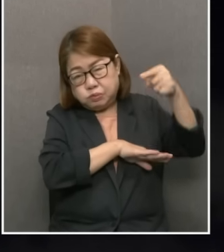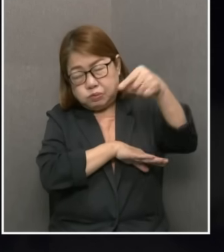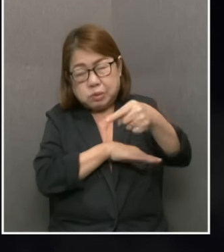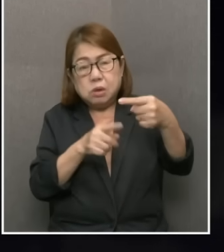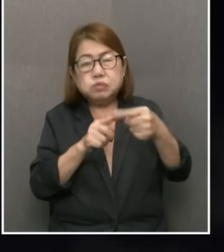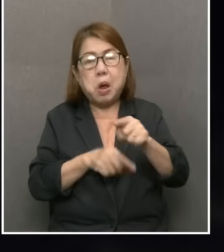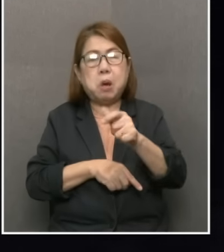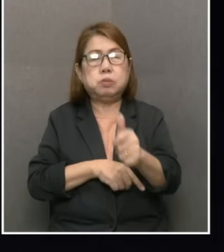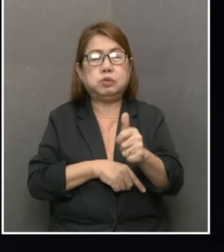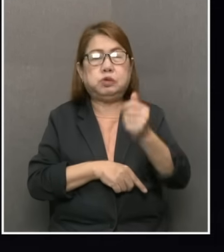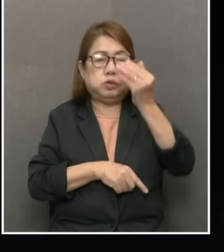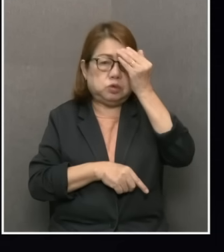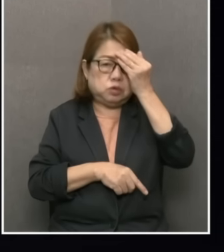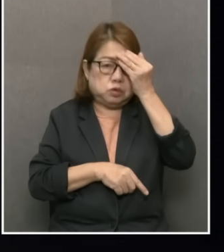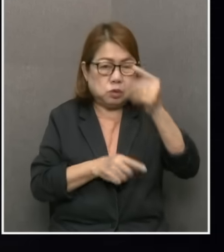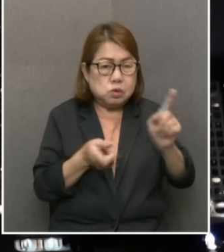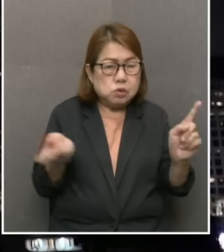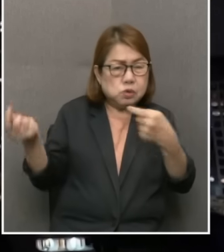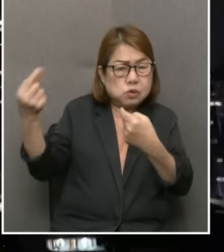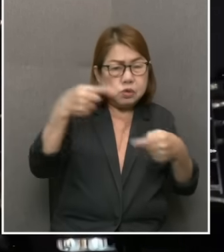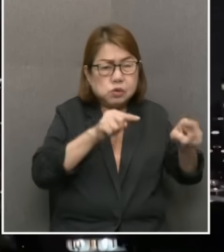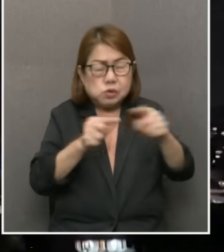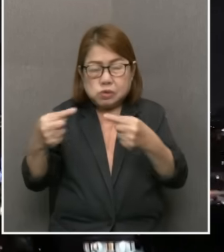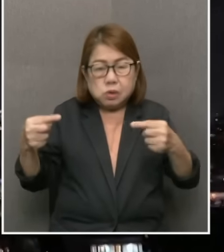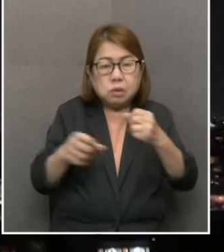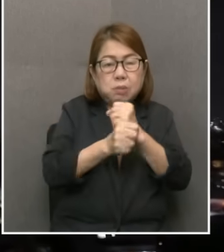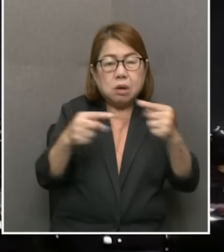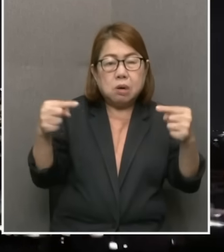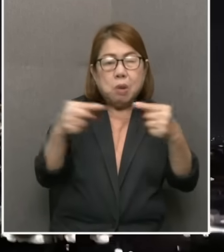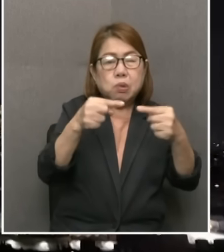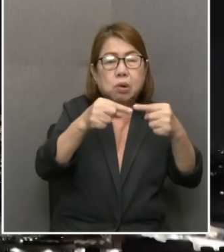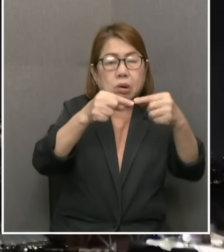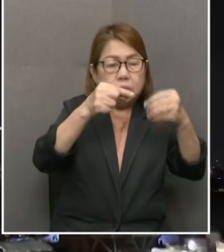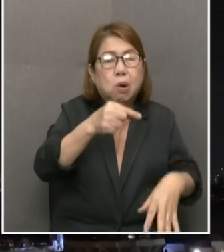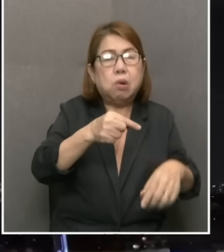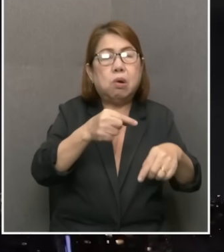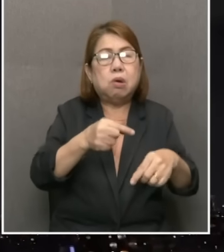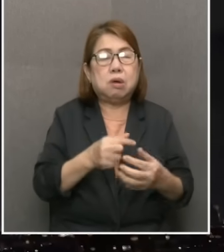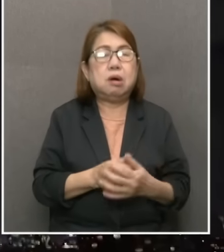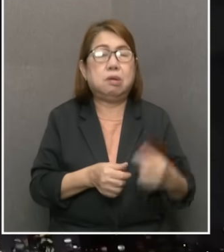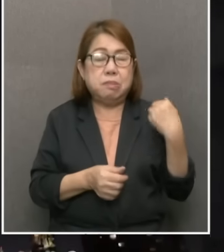องกันภัยทางอากาศของอิสราเอลสอยร่วงลงทางฝั่งของกาซาเองทำให้เกิดระเบิ